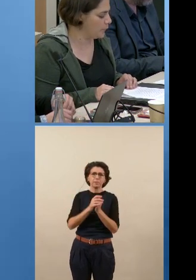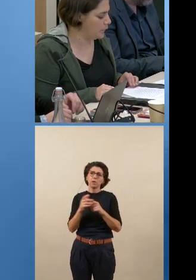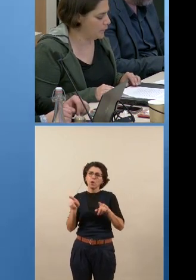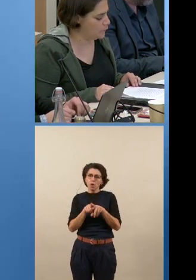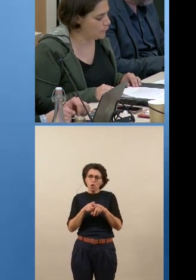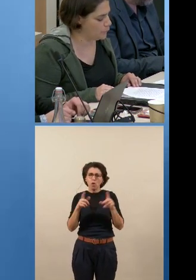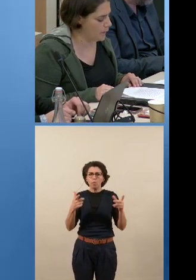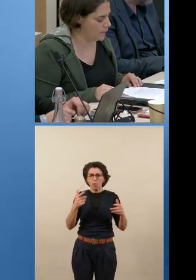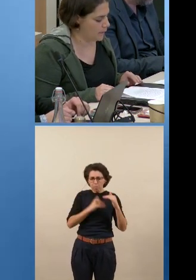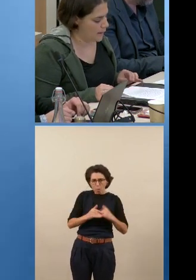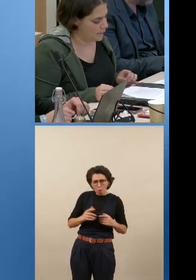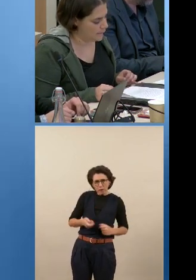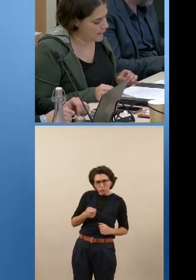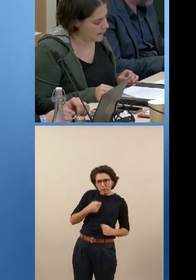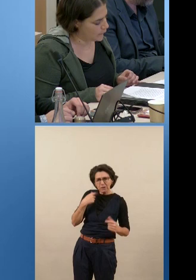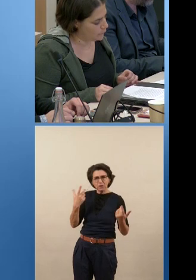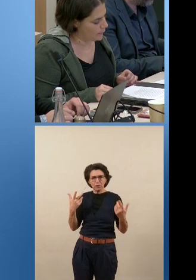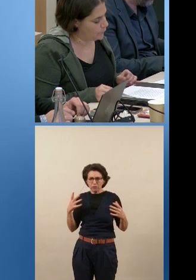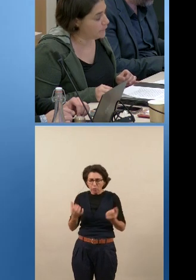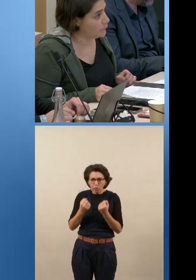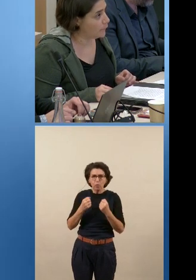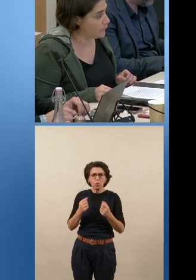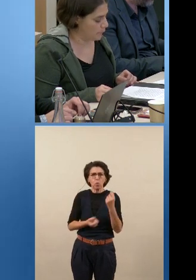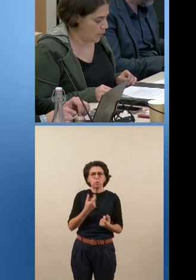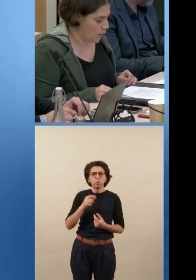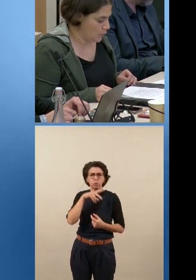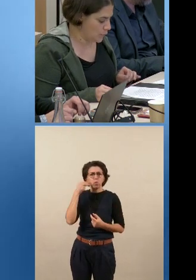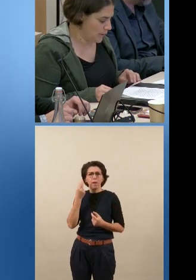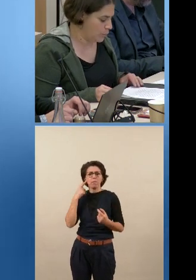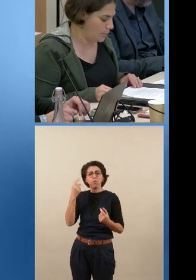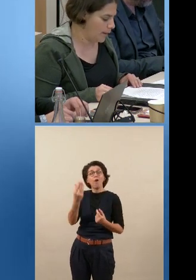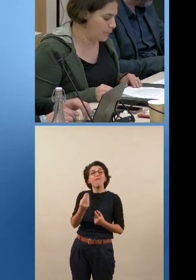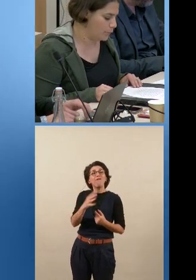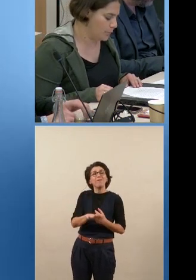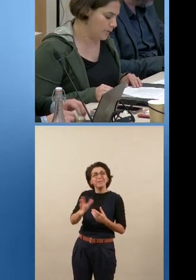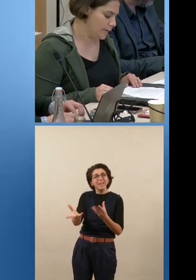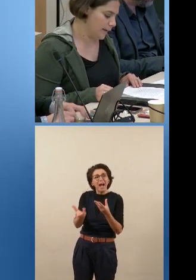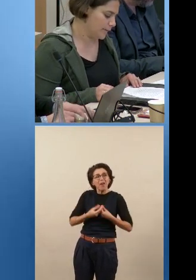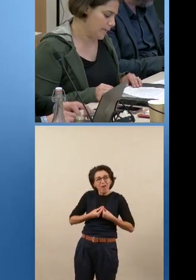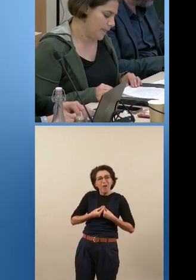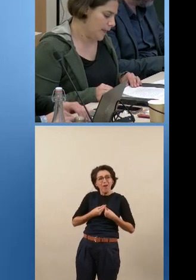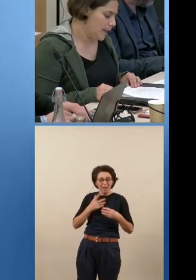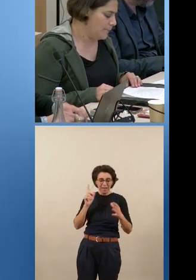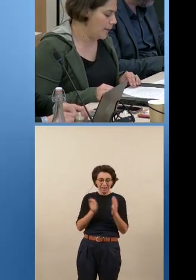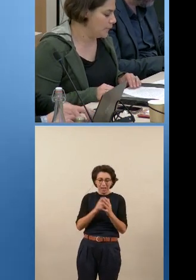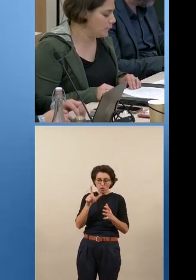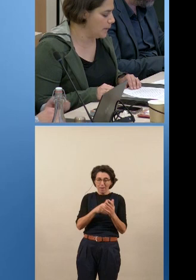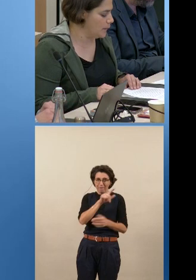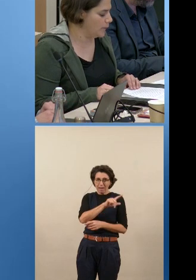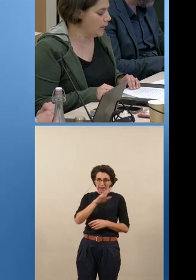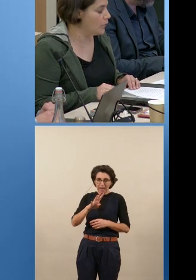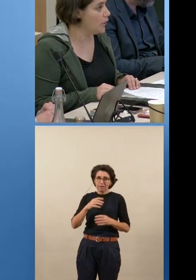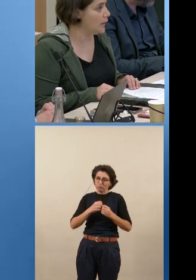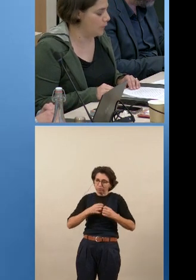renforcement des ressources humaines dédié à l'accueil de la petite enfance se déploie pleinement en 2024 et permettront